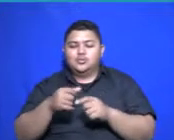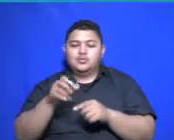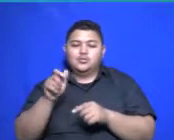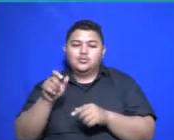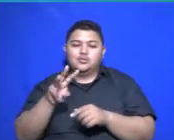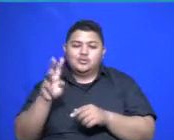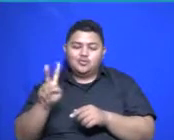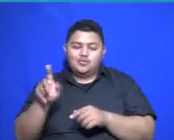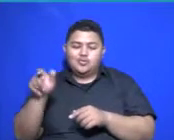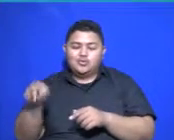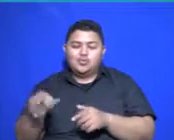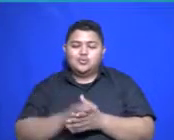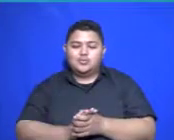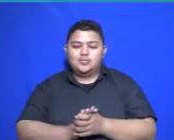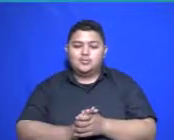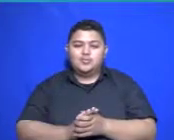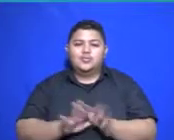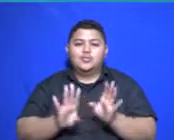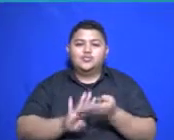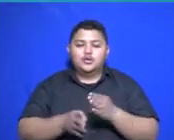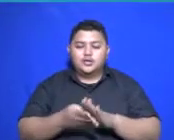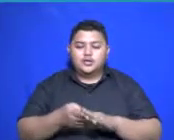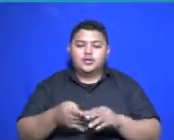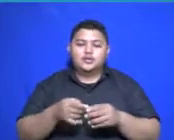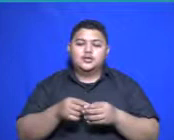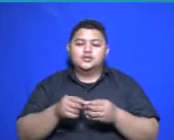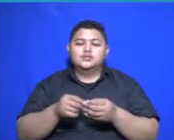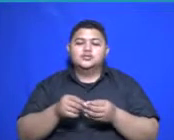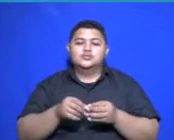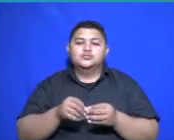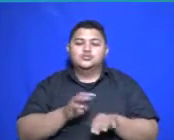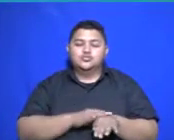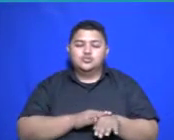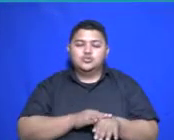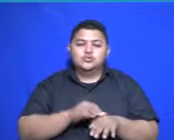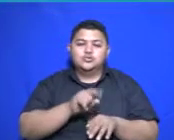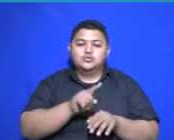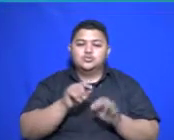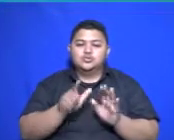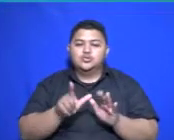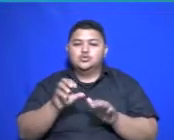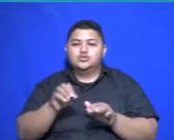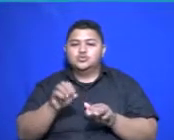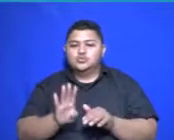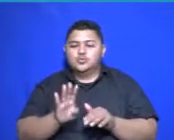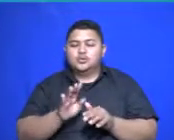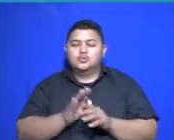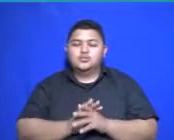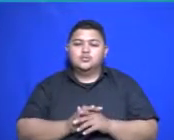126.432 orang. Jumlah komunitas budaya yang kita berfasilitas ada 1.074 komunitas.